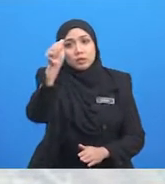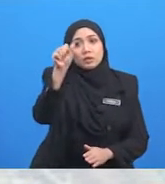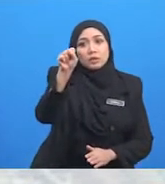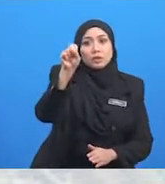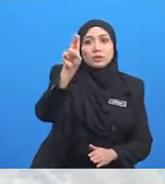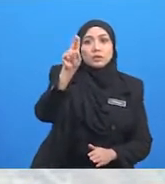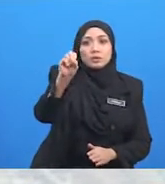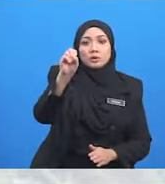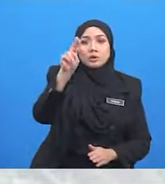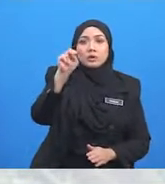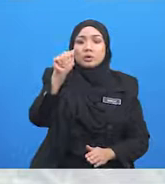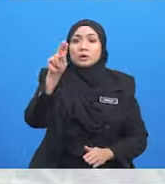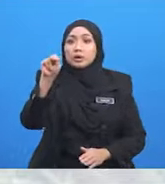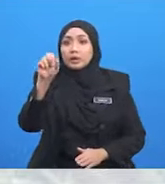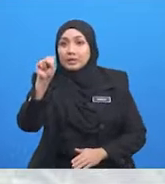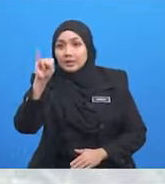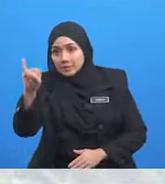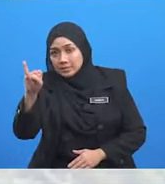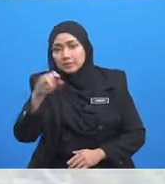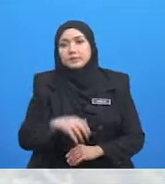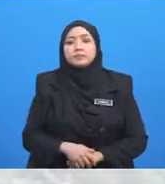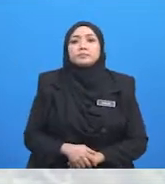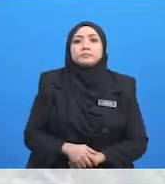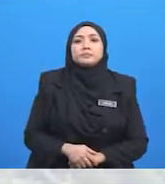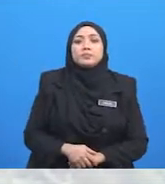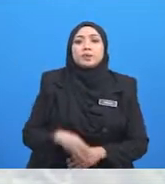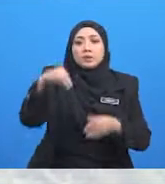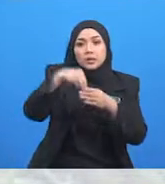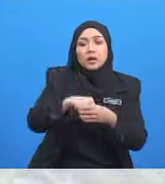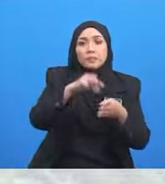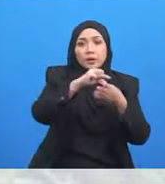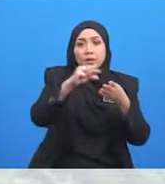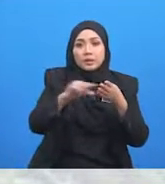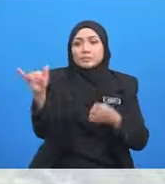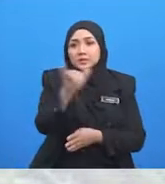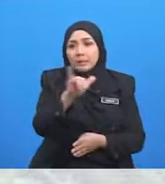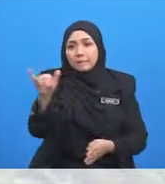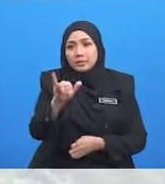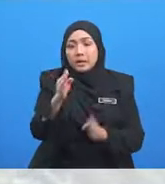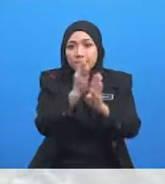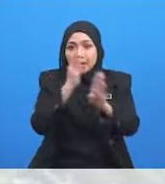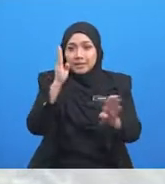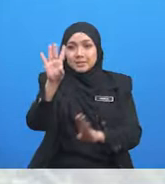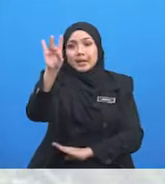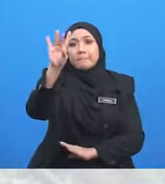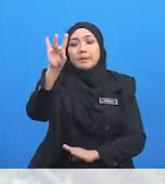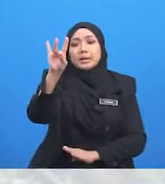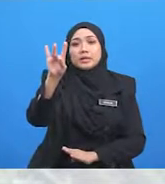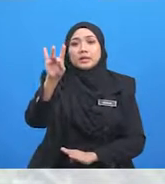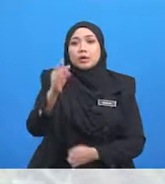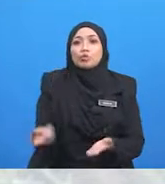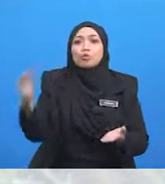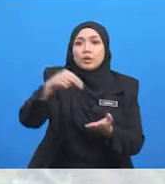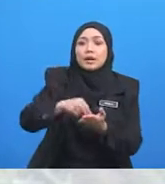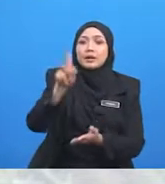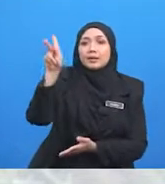asonansi. Seterusnya dalam rangkap yang sama, baris ke-8, terdapat pengulangan konsonan